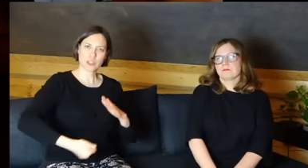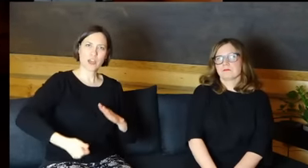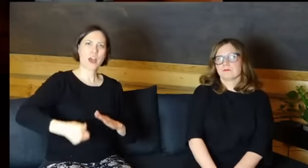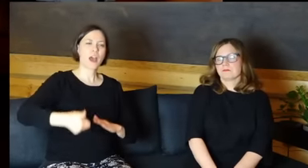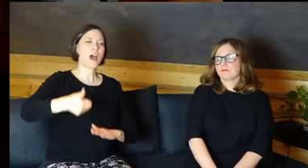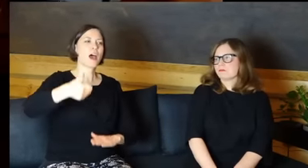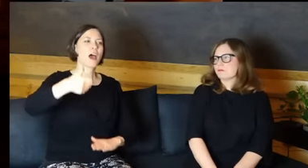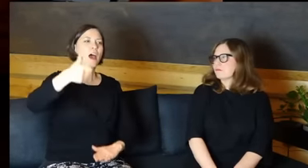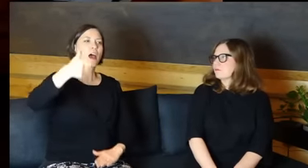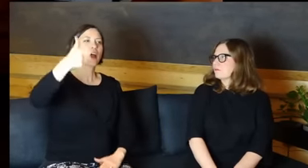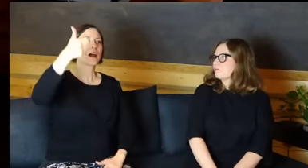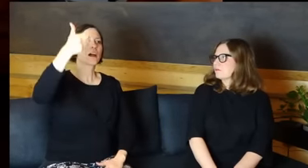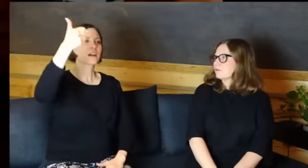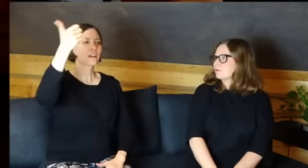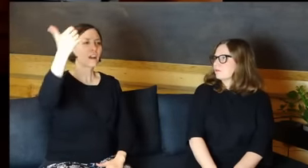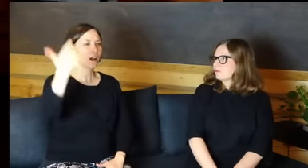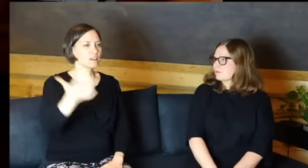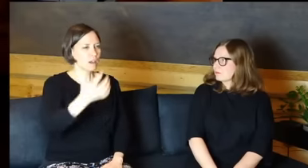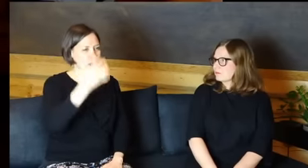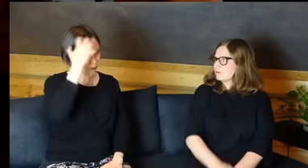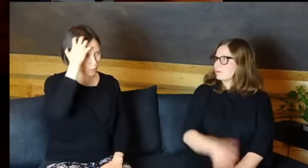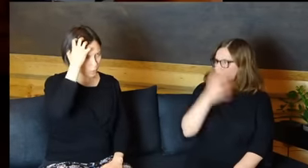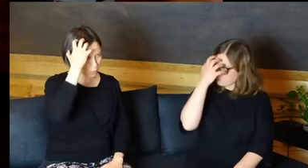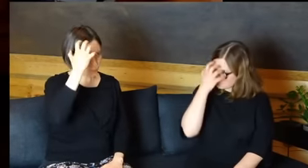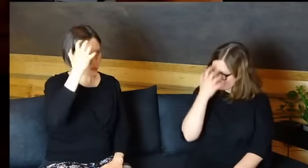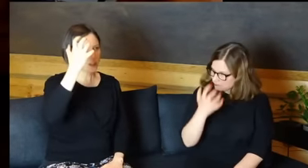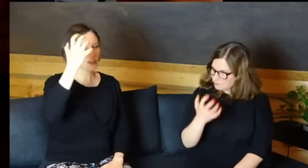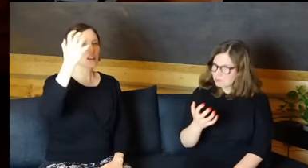Yksi Herra ja